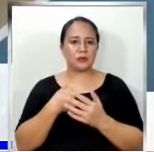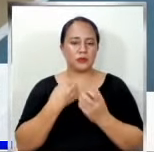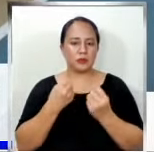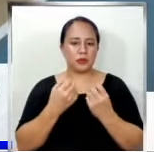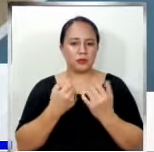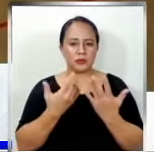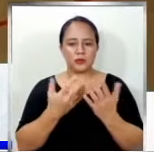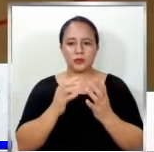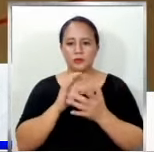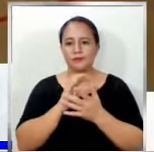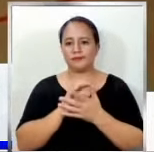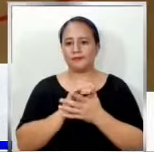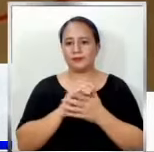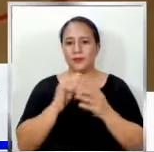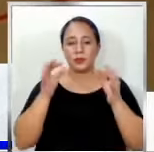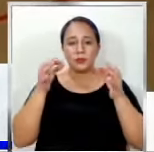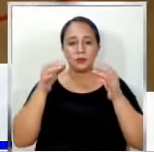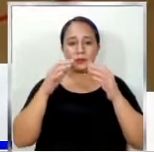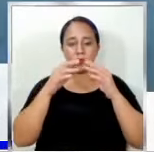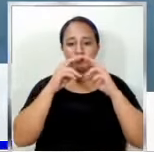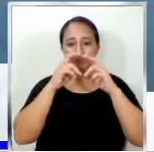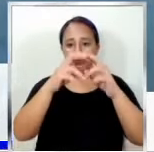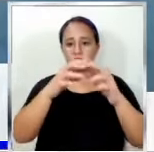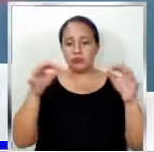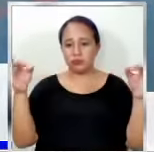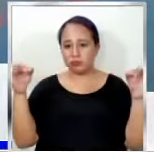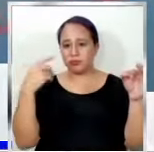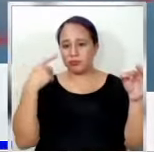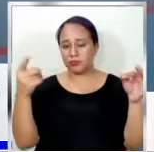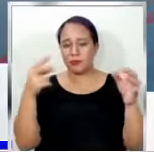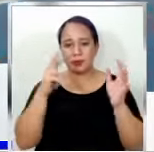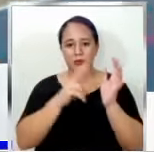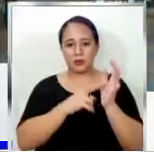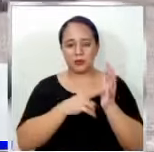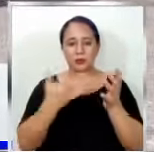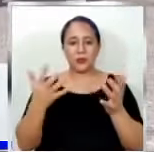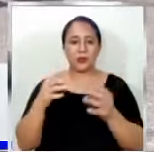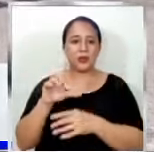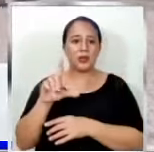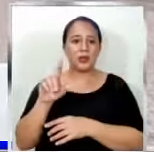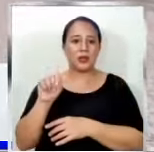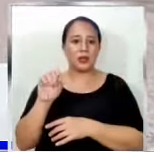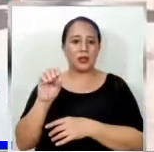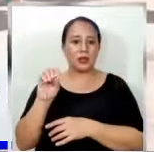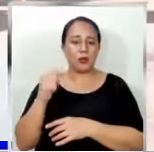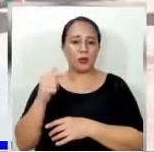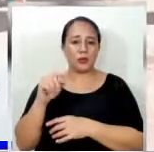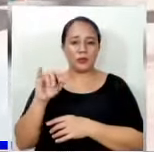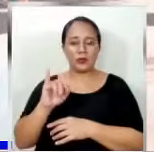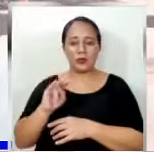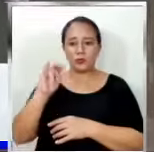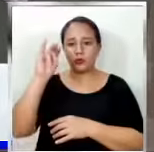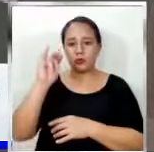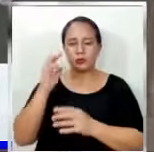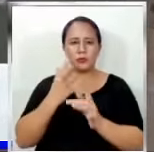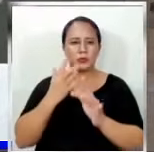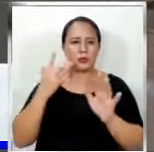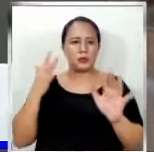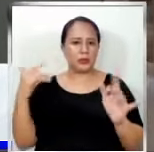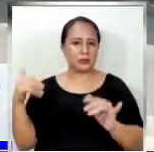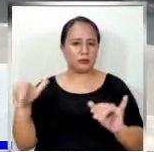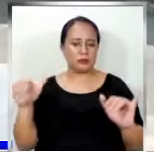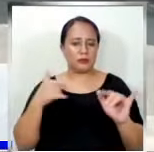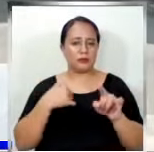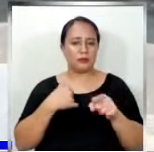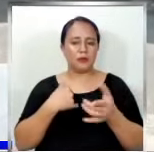muna isinagawa ang pagpaparehistro ng mga botante sa Luwag, Ilocos Norte. Mahaba rin ang pila ng mga nagpaparehistro sa iba't ibang